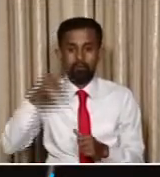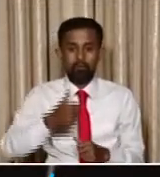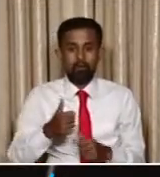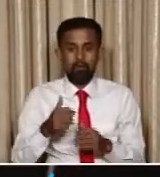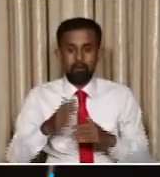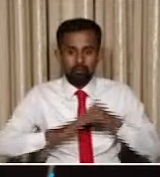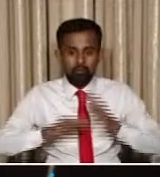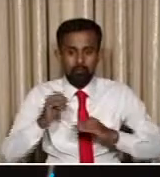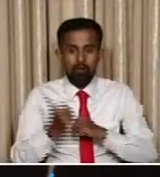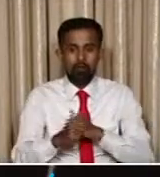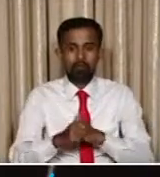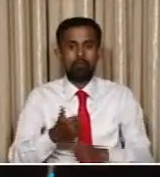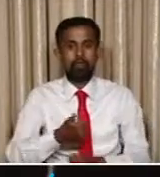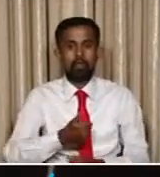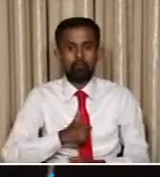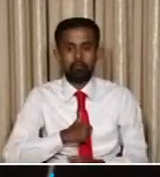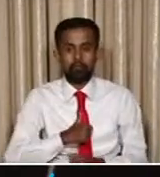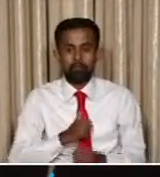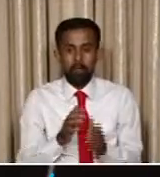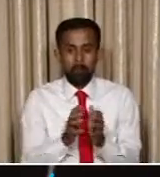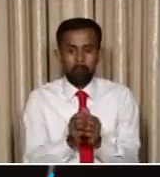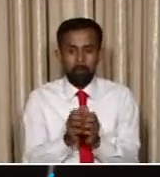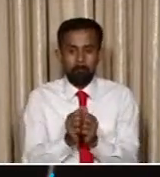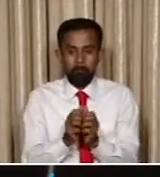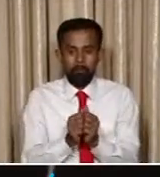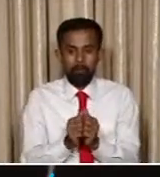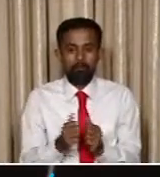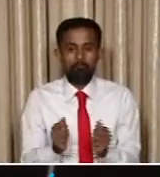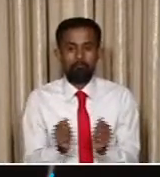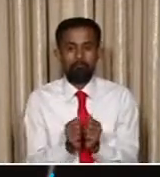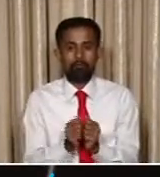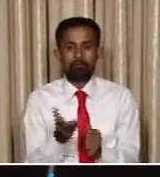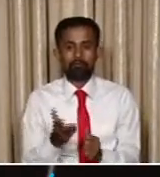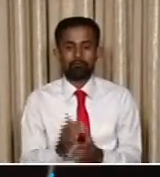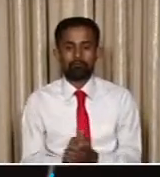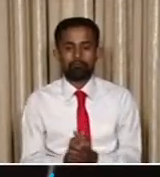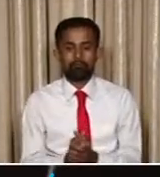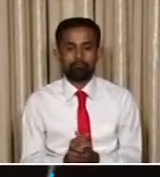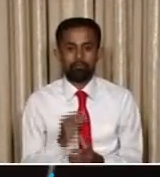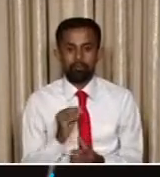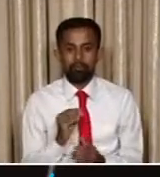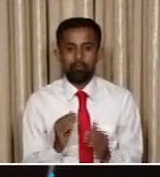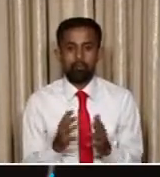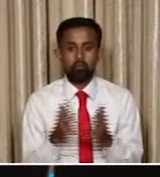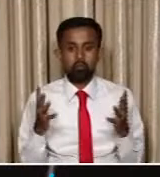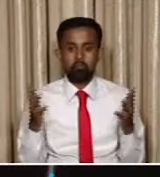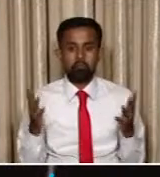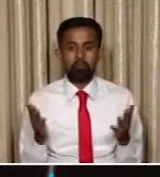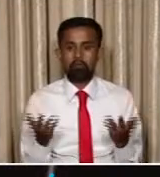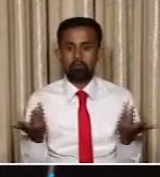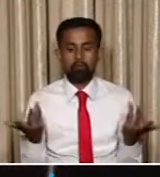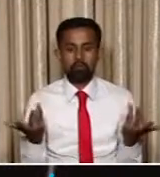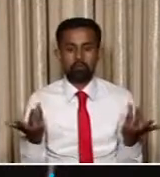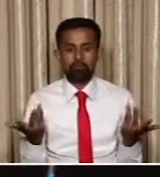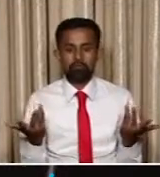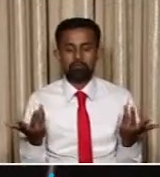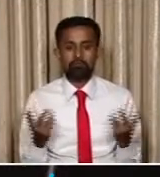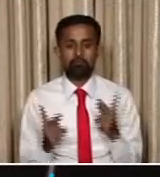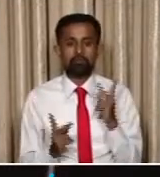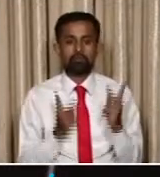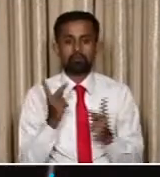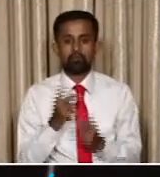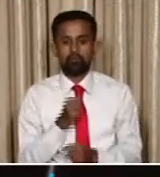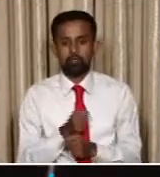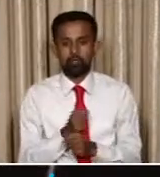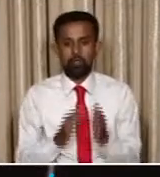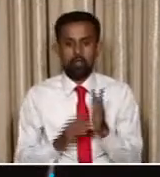ඒකට. මේ ක්ලේබලින් කරන මේ වැඩේ. නමුත් ඒවා ප්‍රවර්ධනය වෙලා නැහැ. හැබැයි සංචාරක රාජ්‍ය